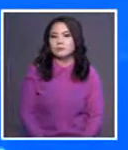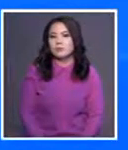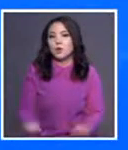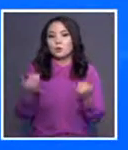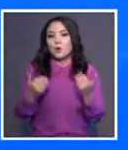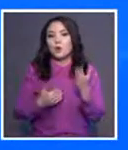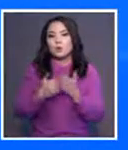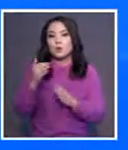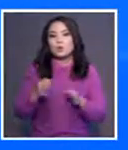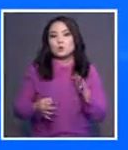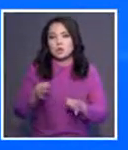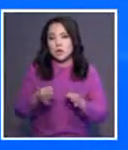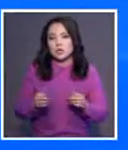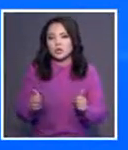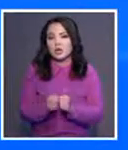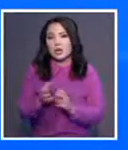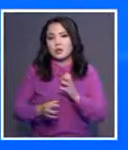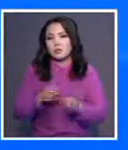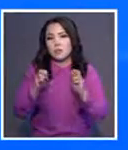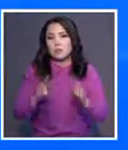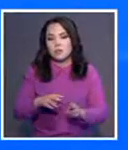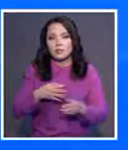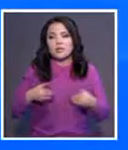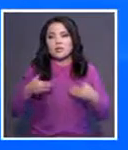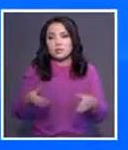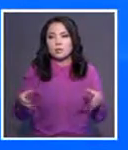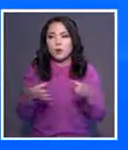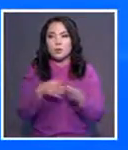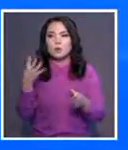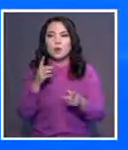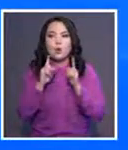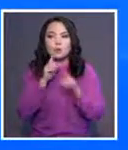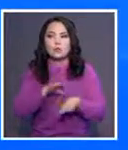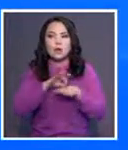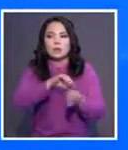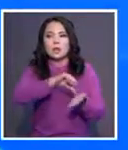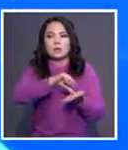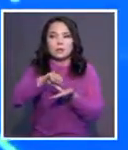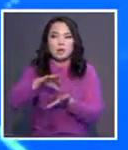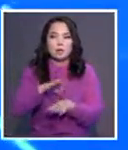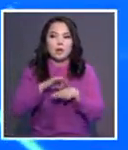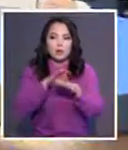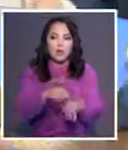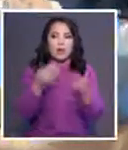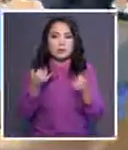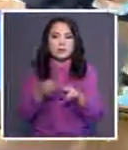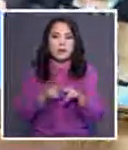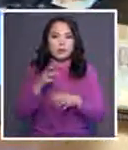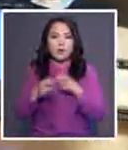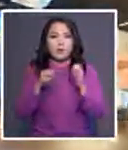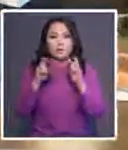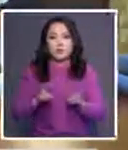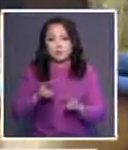Бүгін жоғарғы соттың жанындағы халықаралық кеңестің 4-ші отырысы өтті. Онда үлгілік құқықты қолданудың халықаралық тәжірибесі тақырып талқыланды. Сондай-ақ